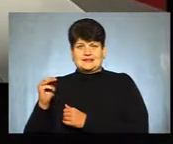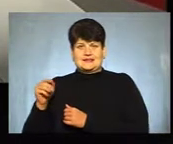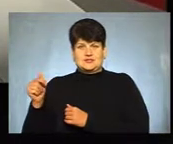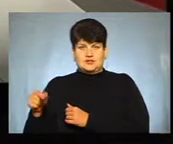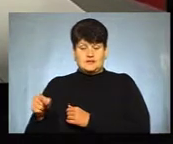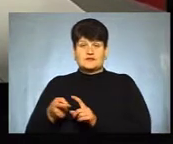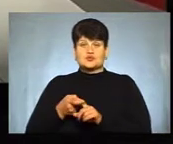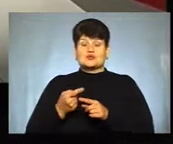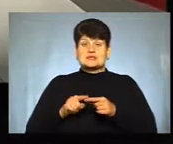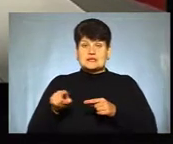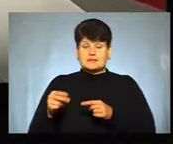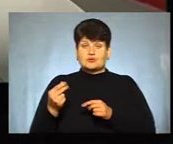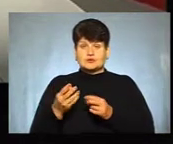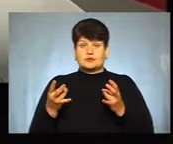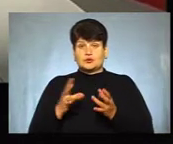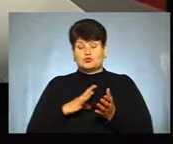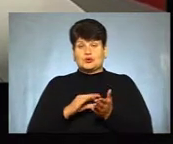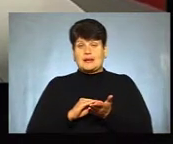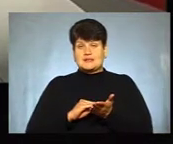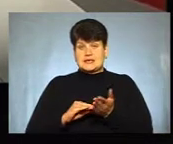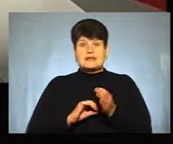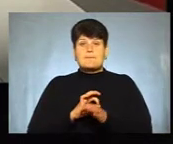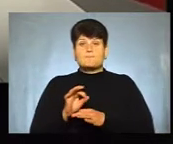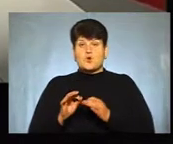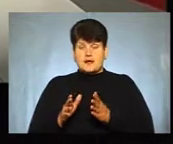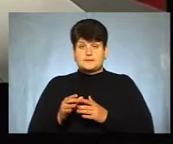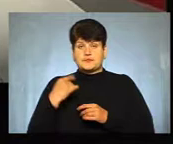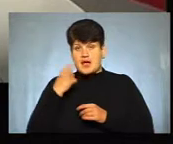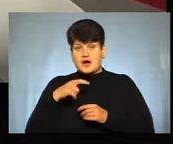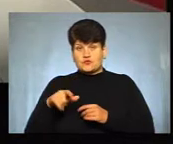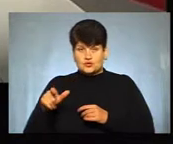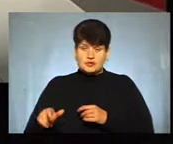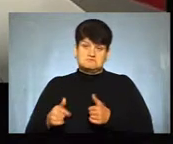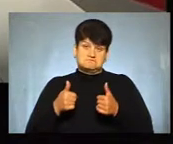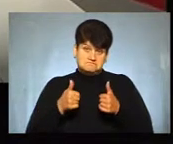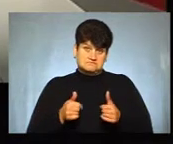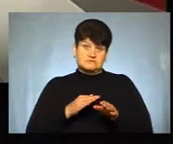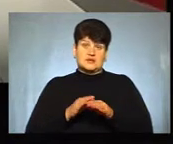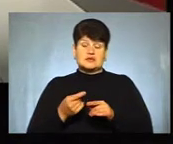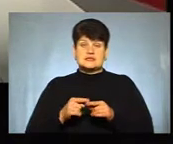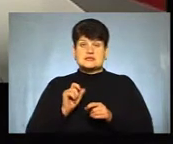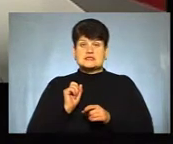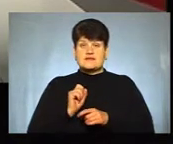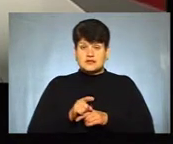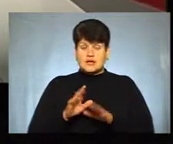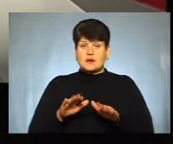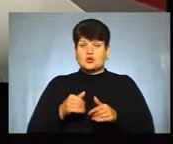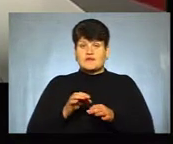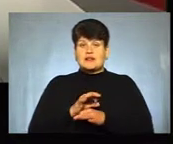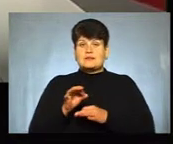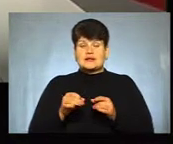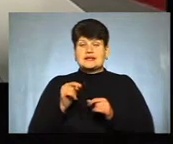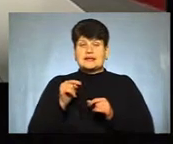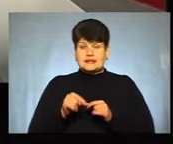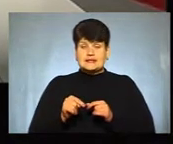рамках цих коштів необхідно було написати проект. Автори з ним доволі успішно справилися з цим завданням і подавали проект, на які автори,